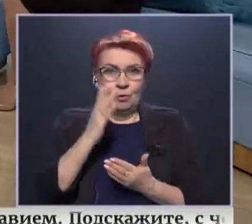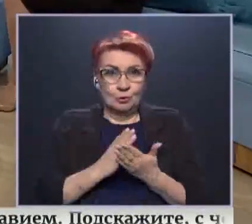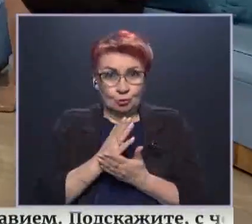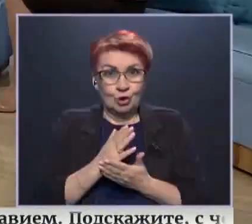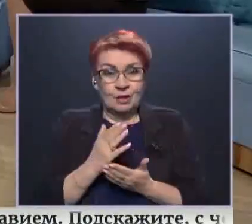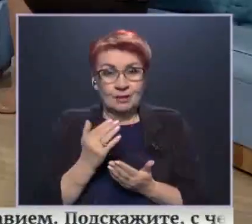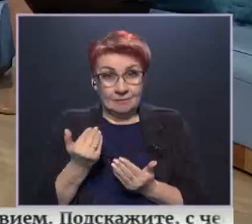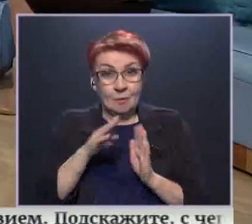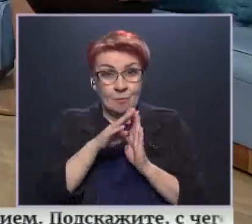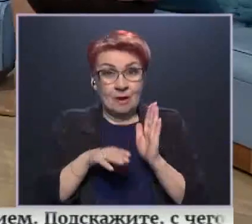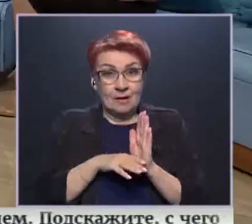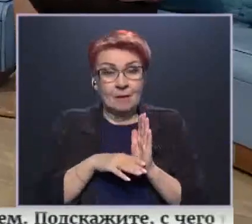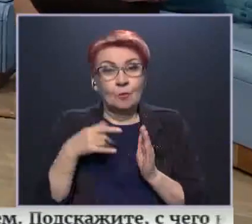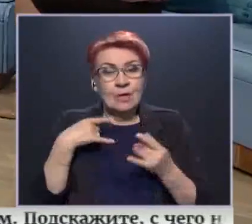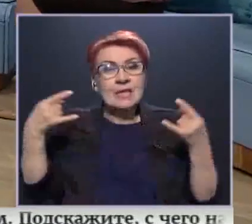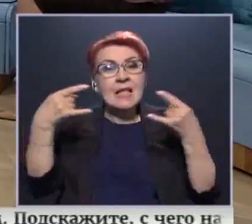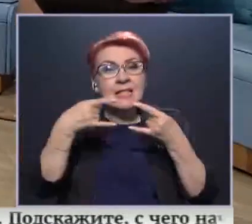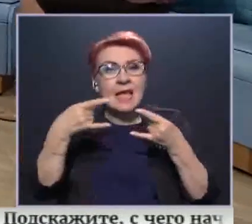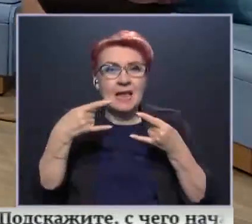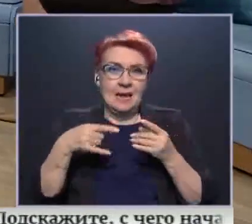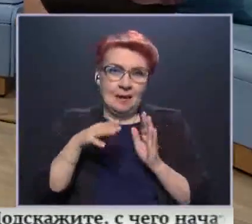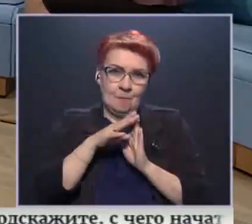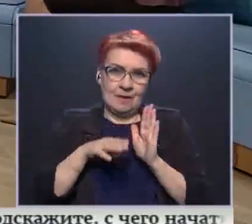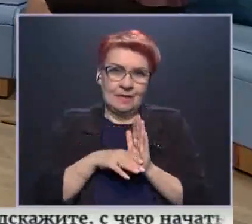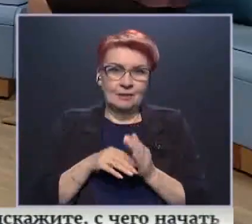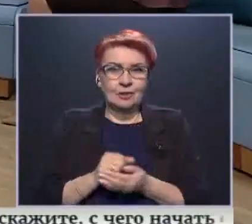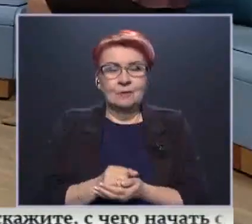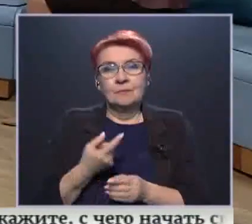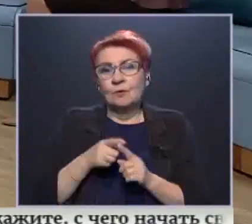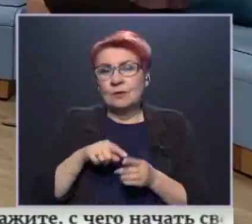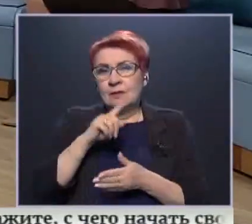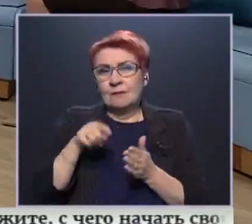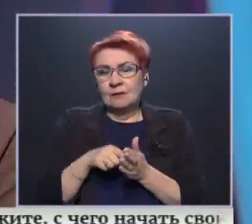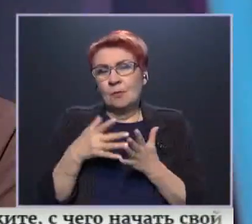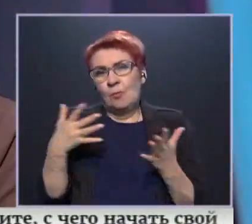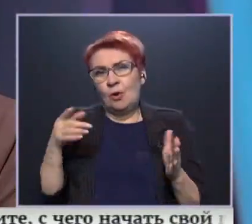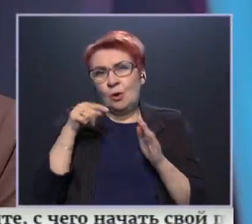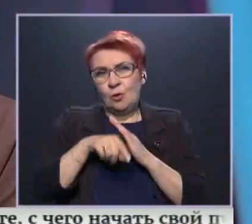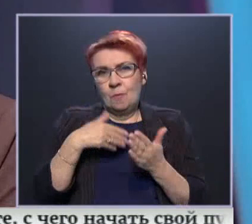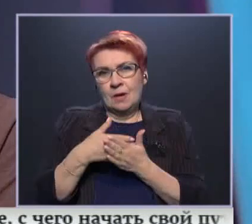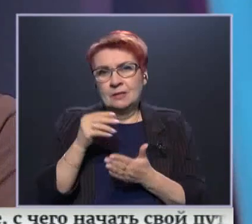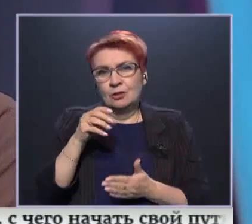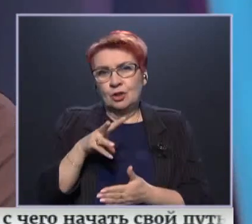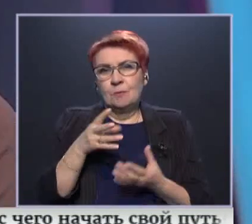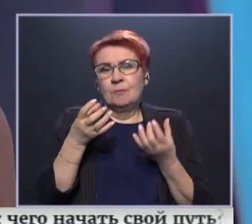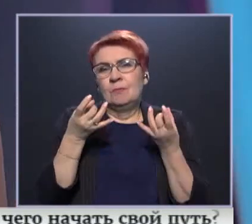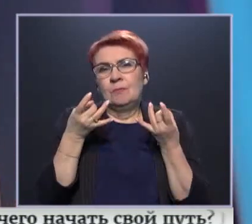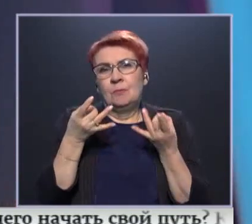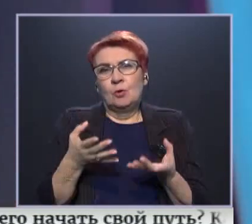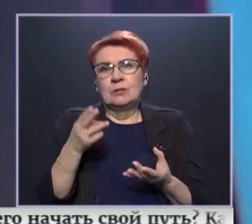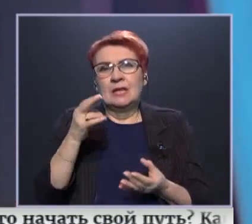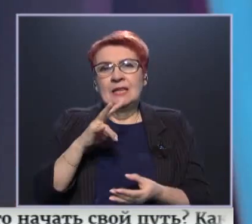а у нас телепередача. И мне вот этот вопрос показался намного более глубоким, чем просто отдание